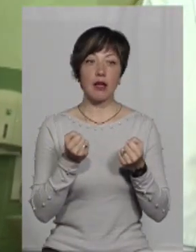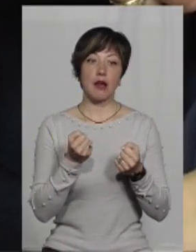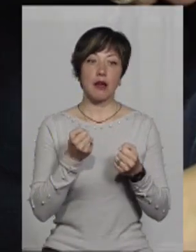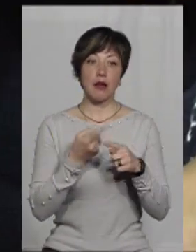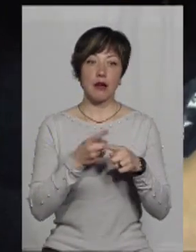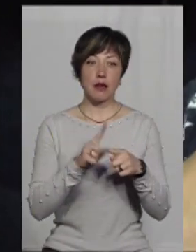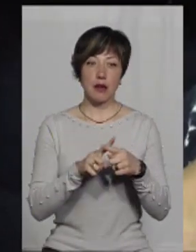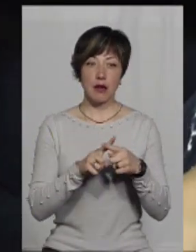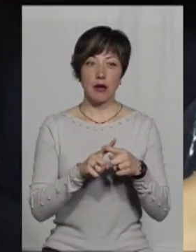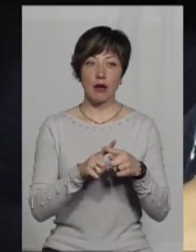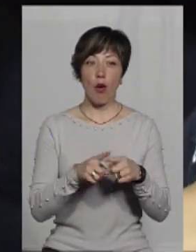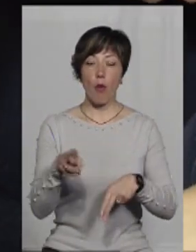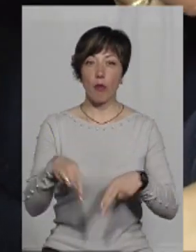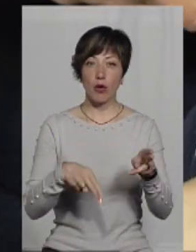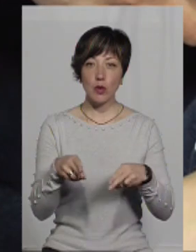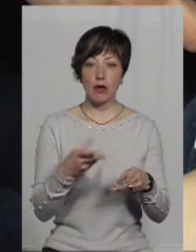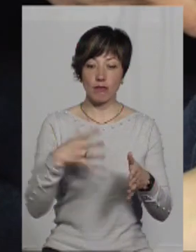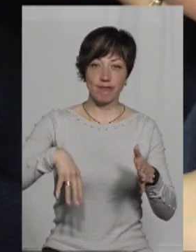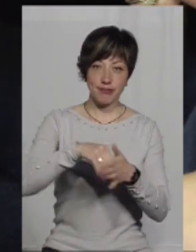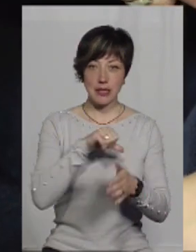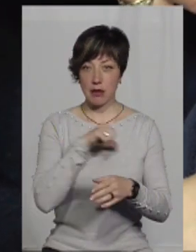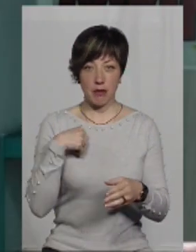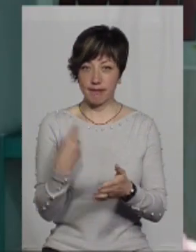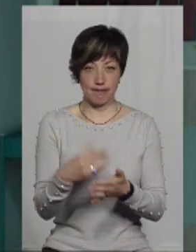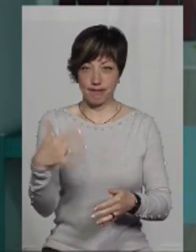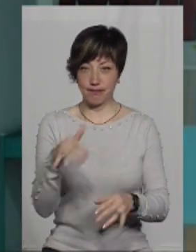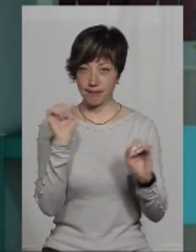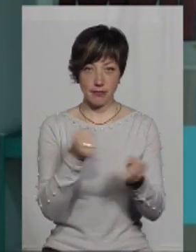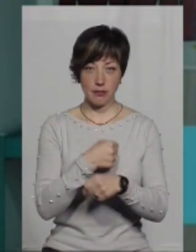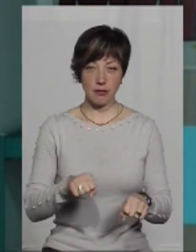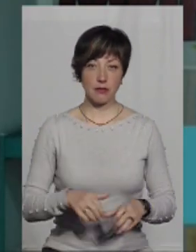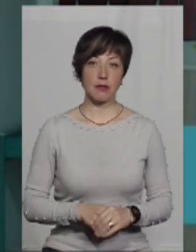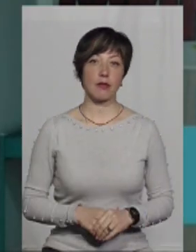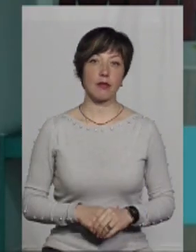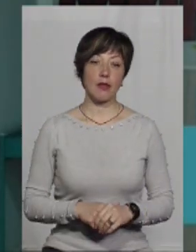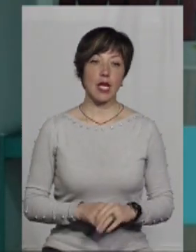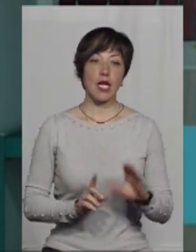прооперують. Купити прилад за власний кошт сім'я не може через його вартість. Починаючи від